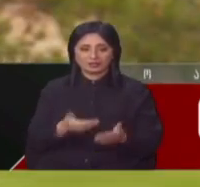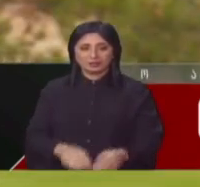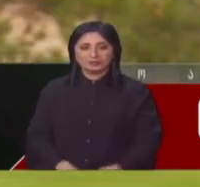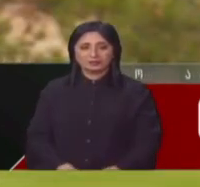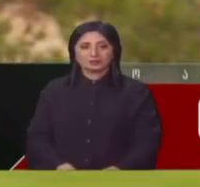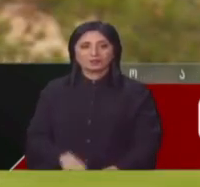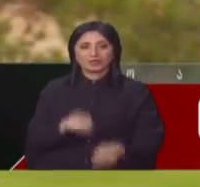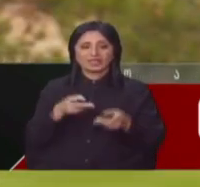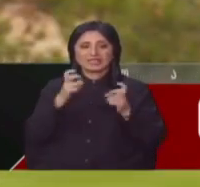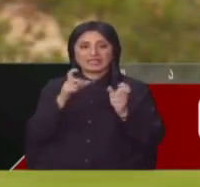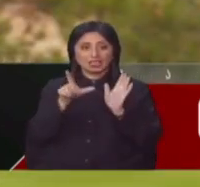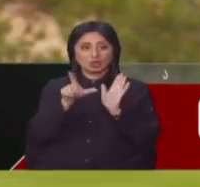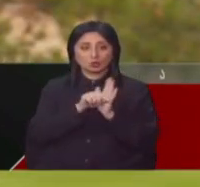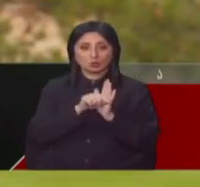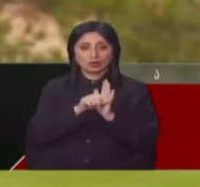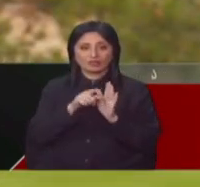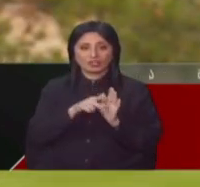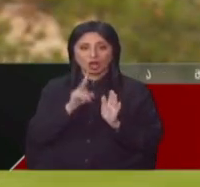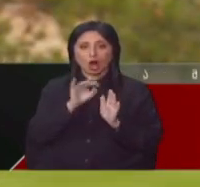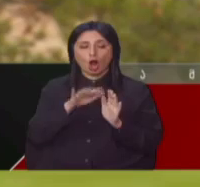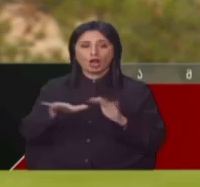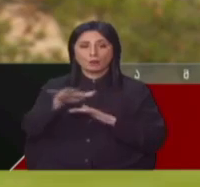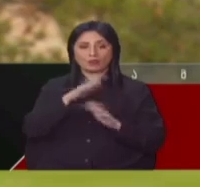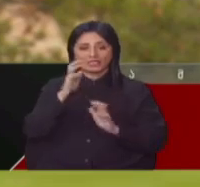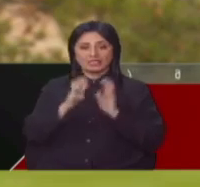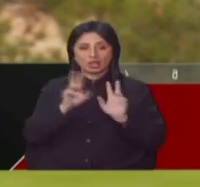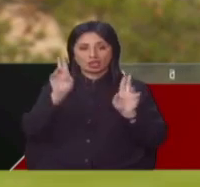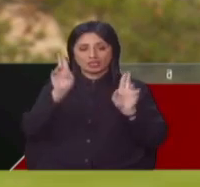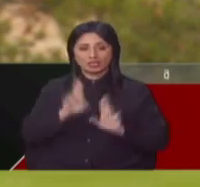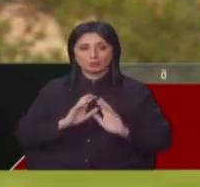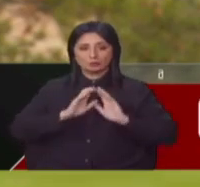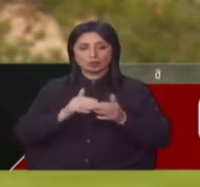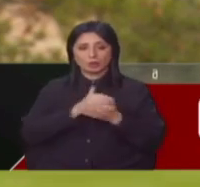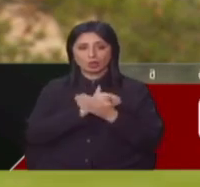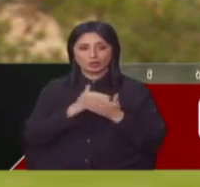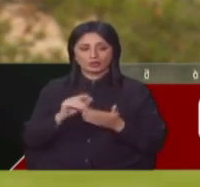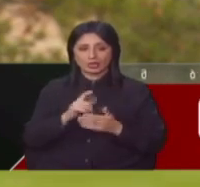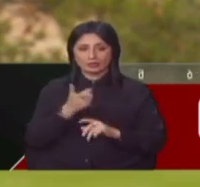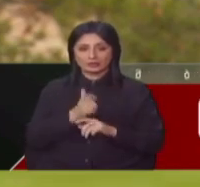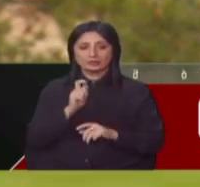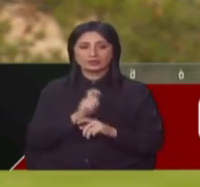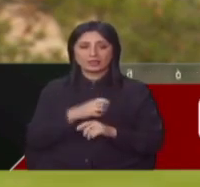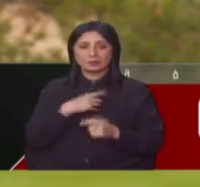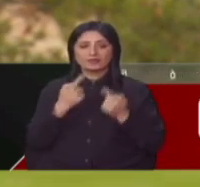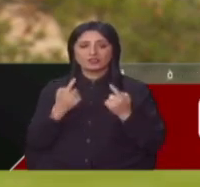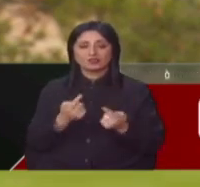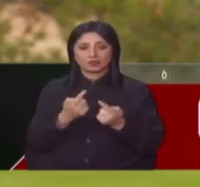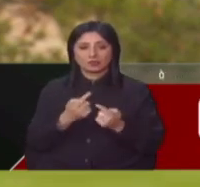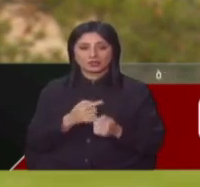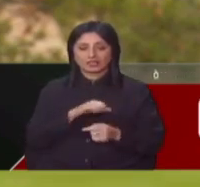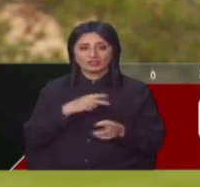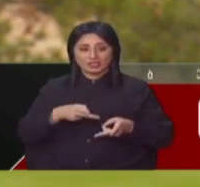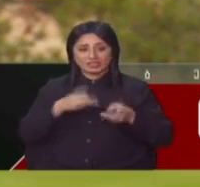გამოხატულება. აღნიშნულ სასტუმროსთან ერთად არის გოლფის მოედნების საერთაშორისო სტანდარტის მსოფლიო დონის, რაც ძალიან მნიშვნელოვანია.